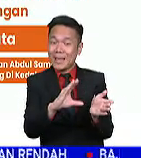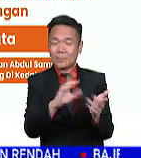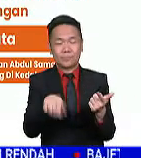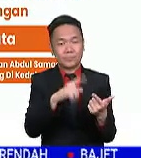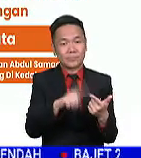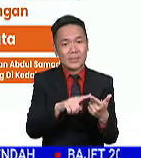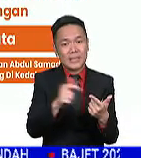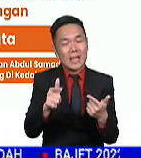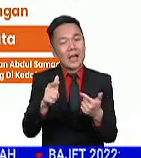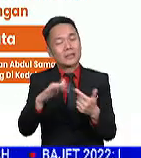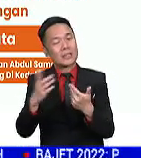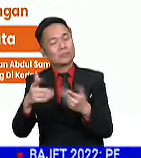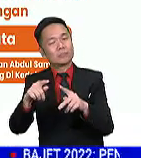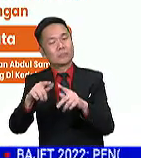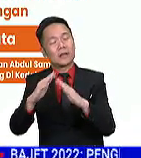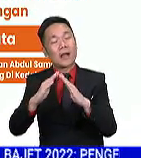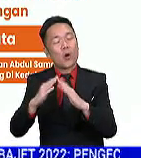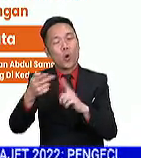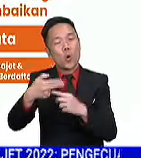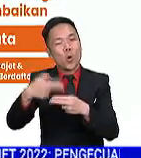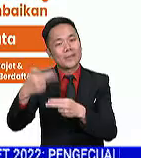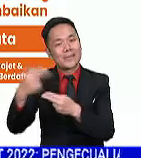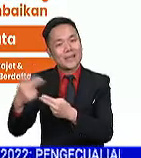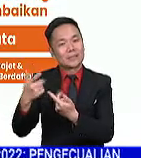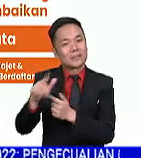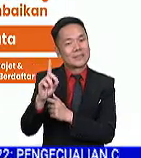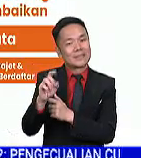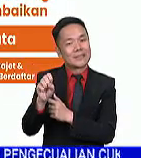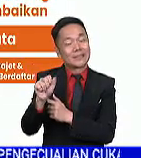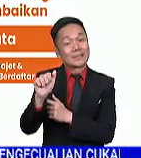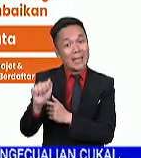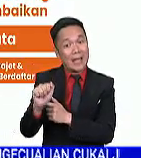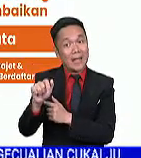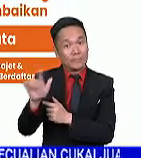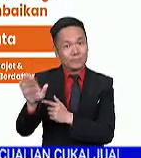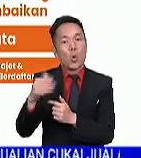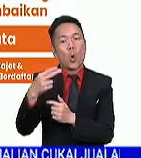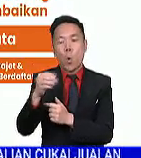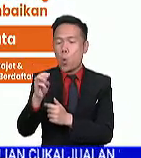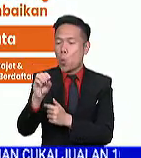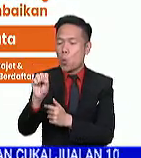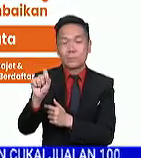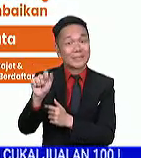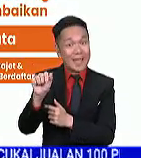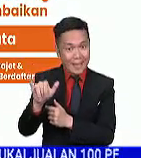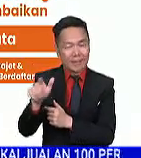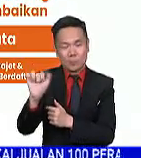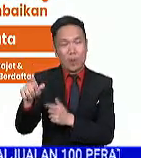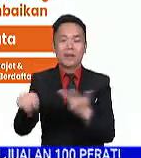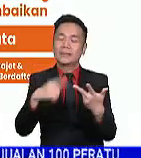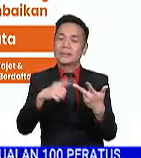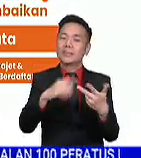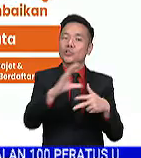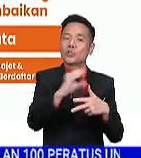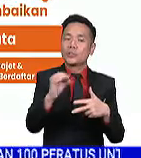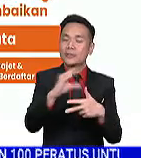kepada pemilik inap desa berdaftar dengan peruntukan RM30 juta. Keenam, pemberian geran padanan kepada syarikat yang menganjurkan